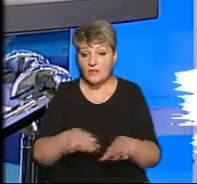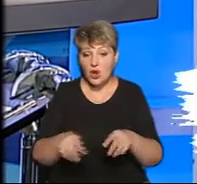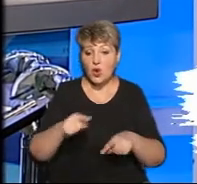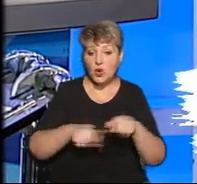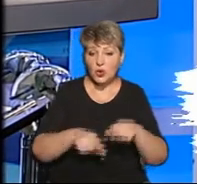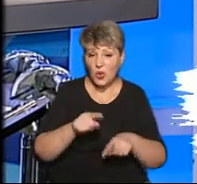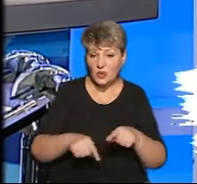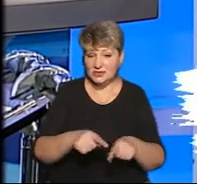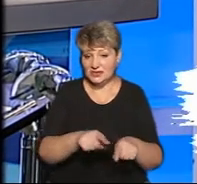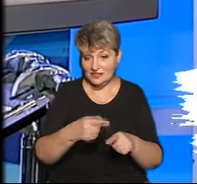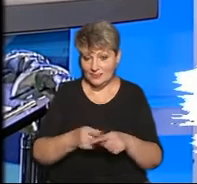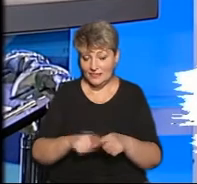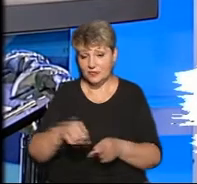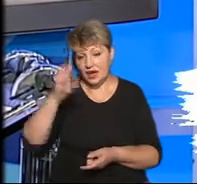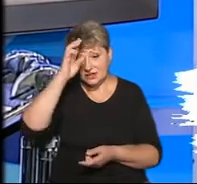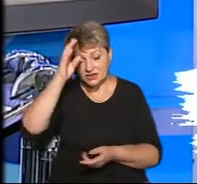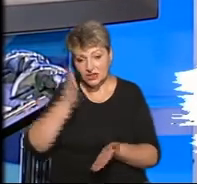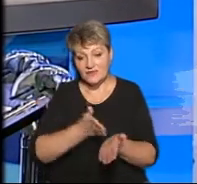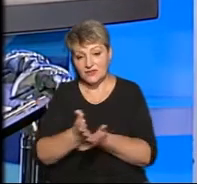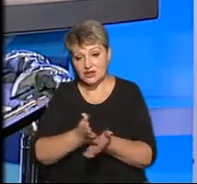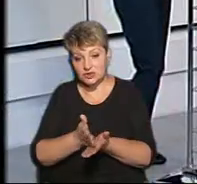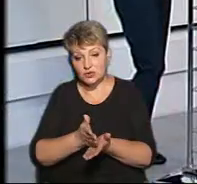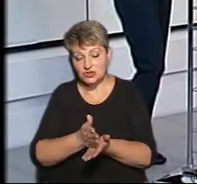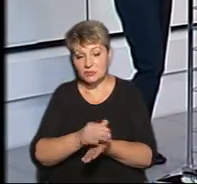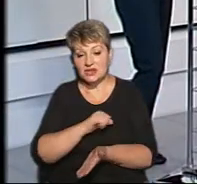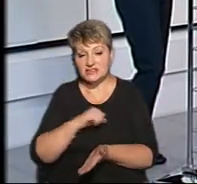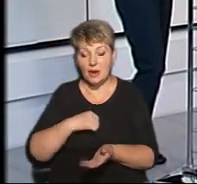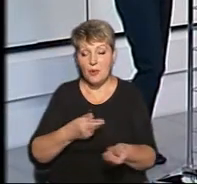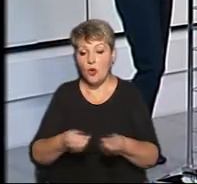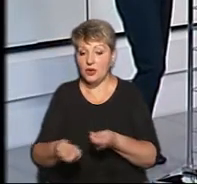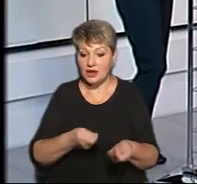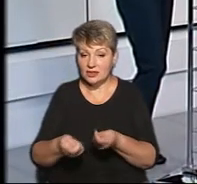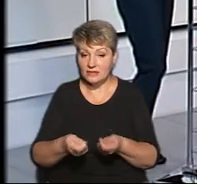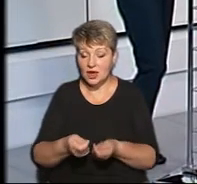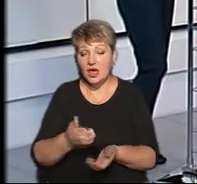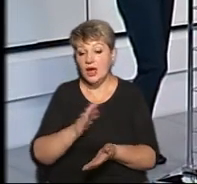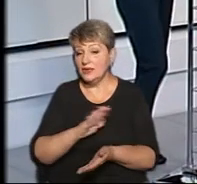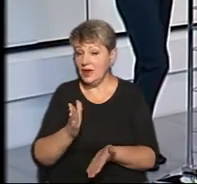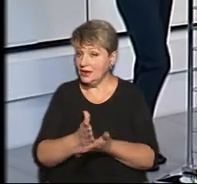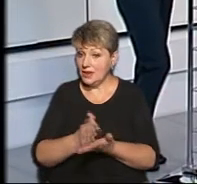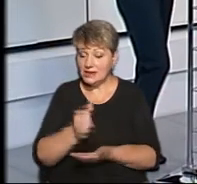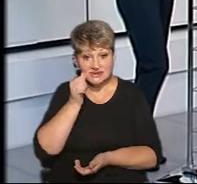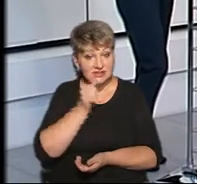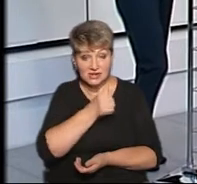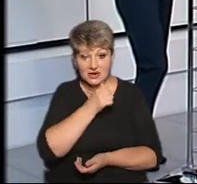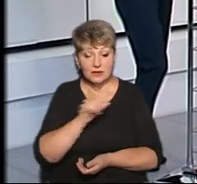родичів у системі державної служби або в органах місцевого самоврядування і так далі. Мабуть, не є секретом, що на кафедрах